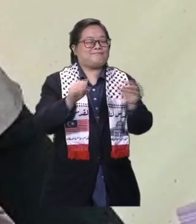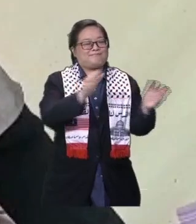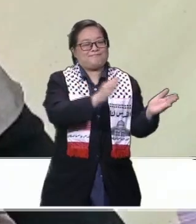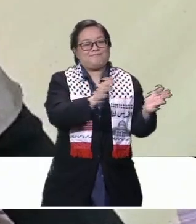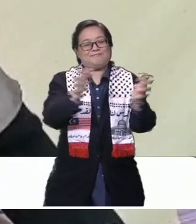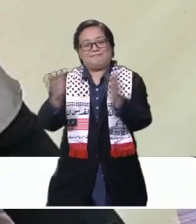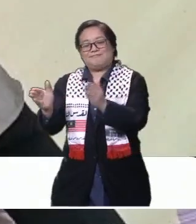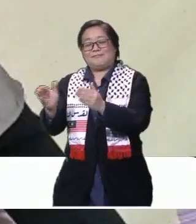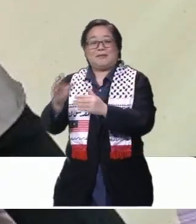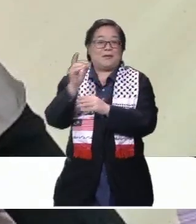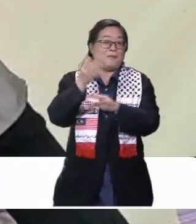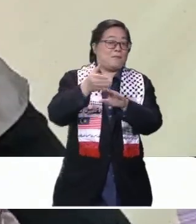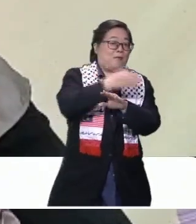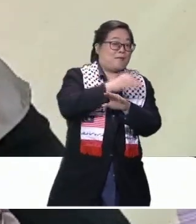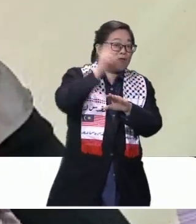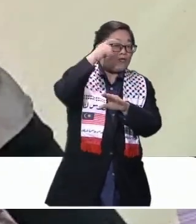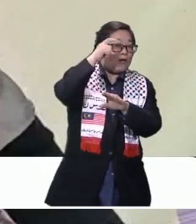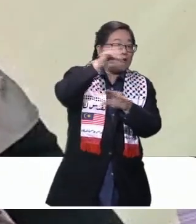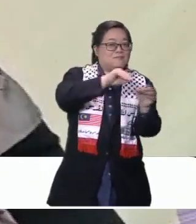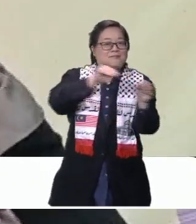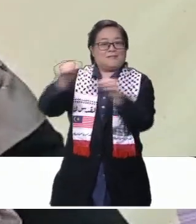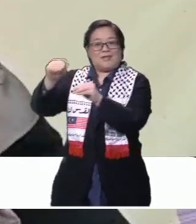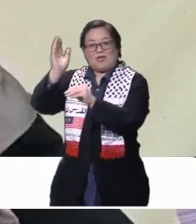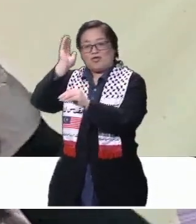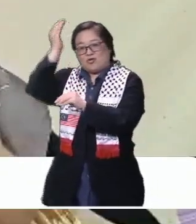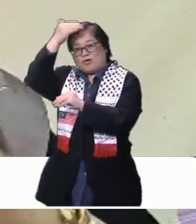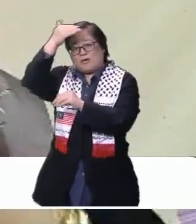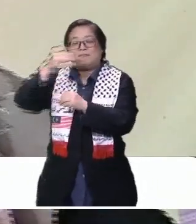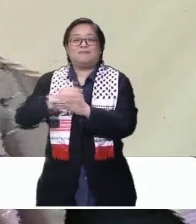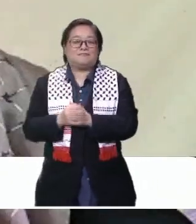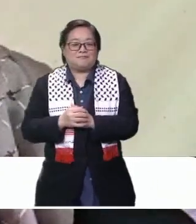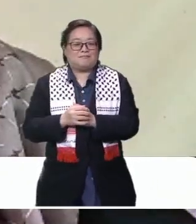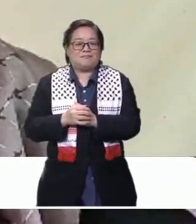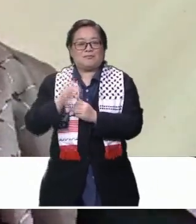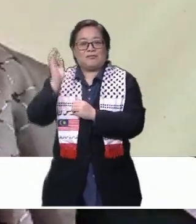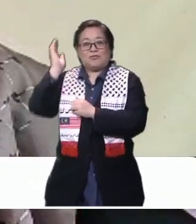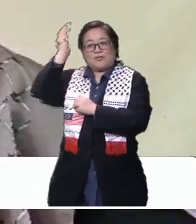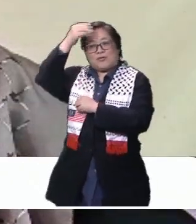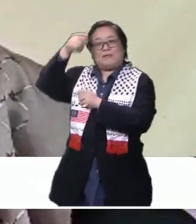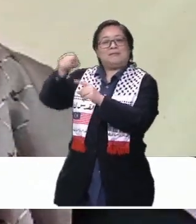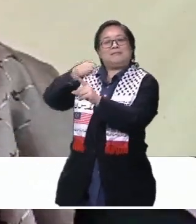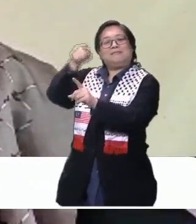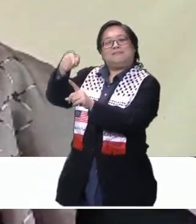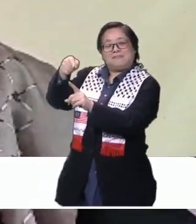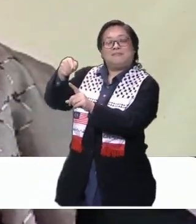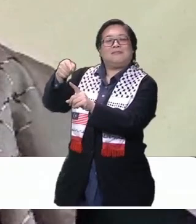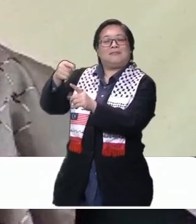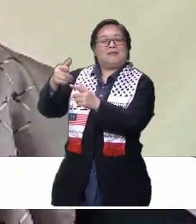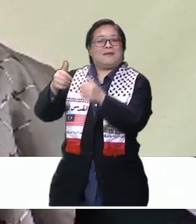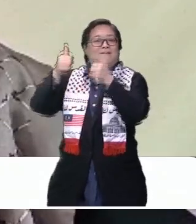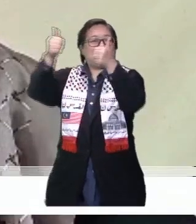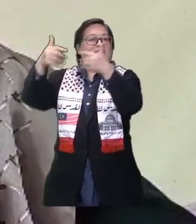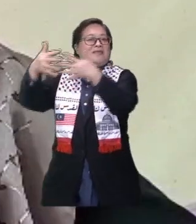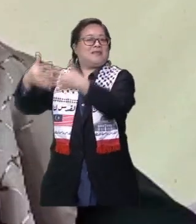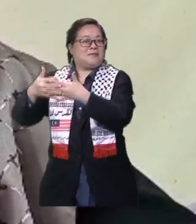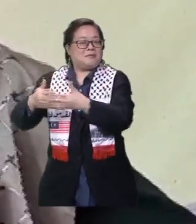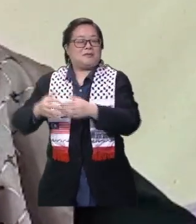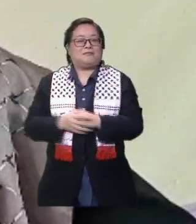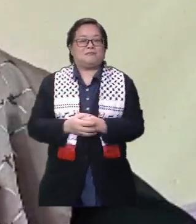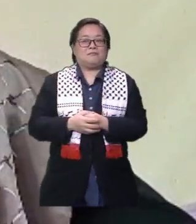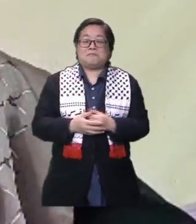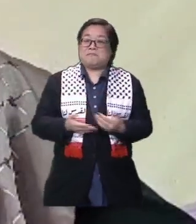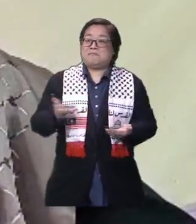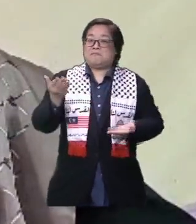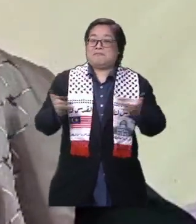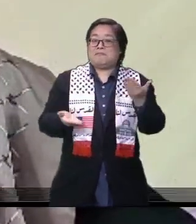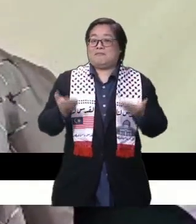daripada biden kepada Trump kita akan lihat Trump lebih berpusat kepada American first dan mungkin